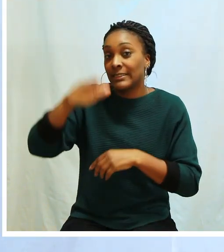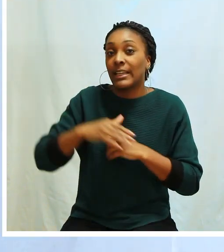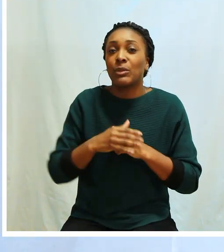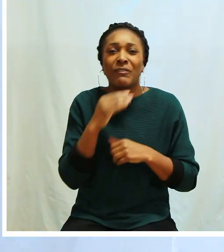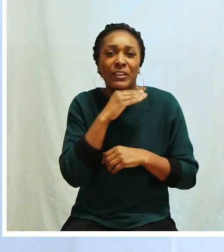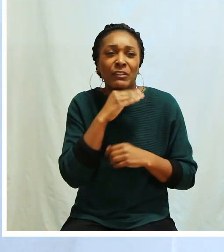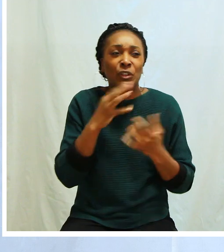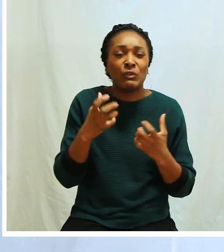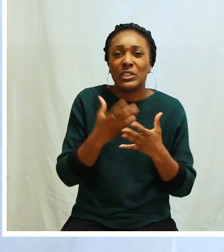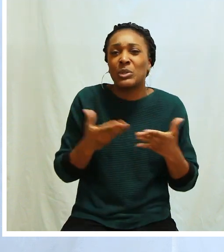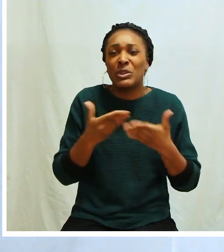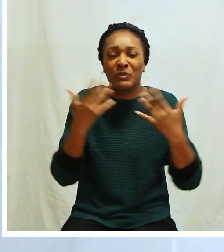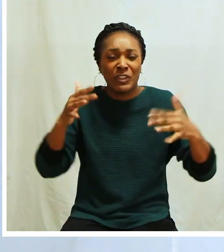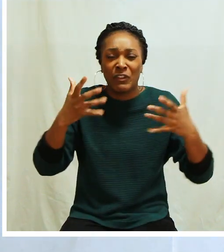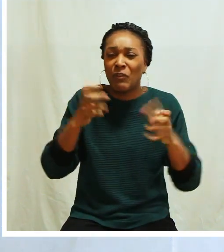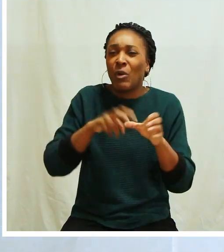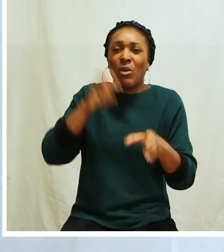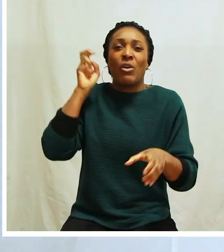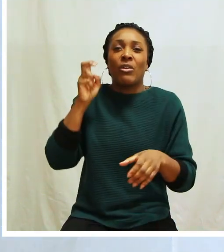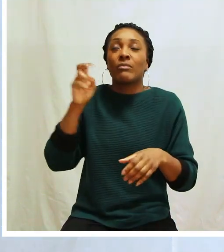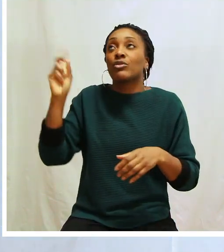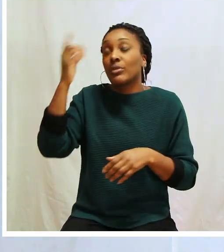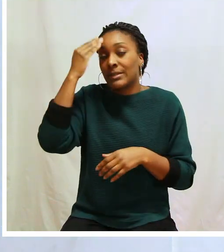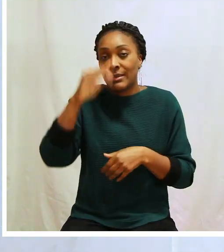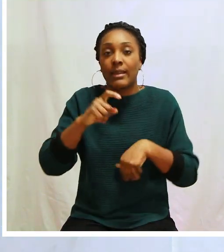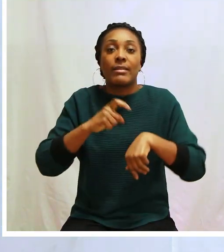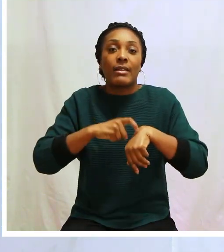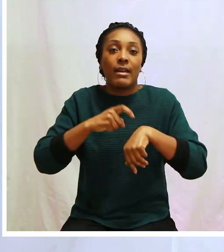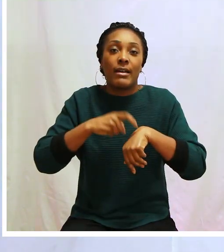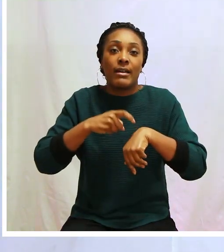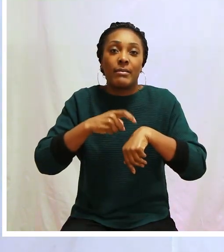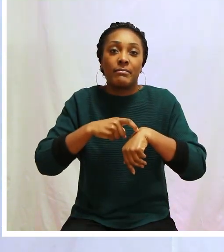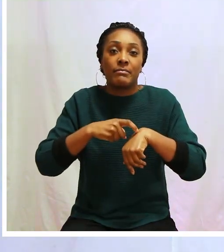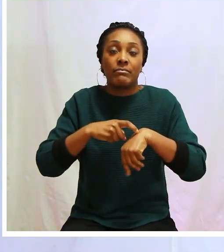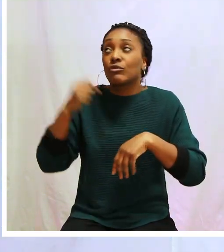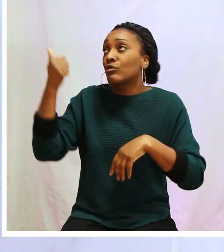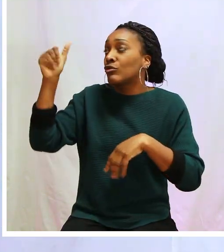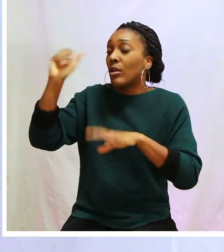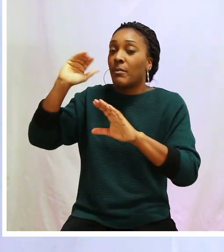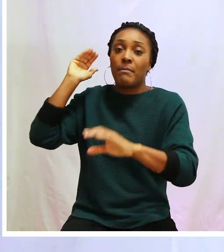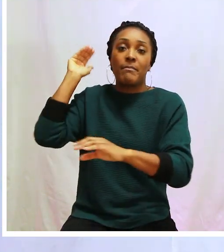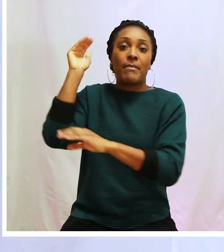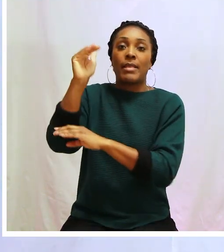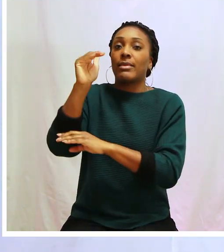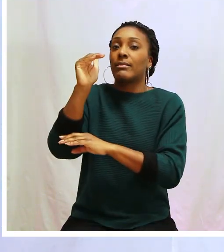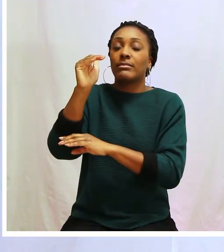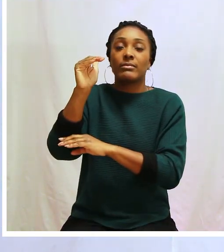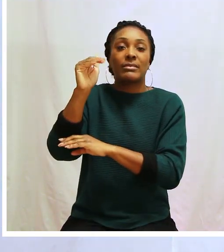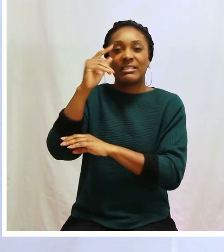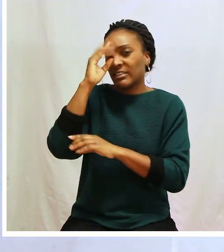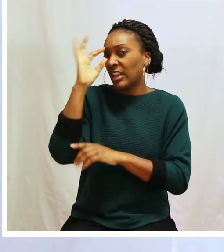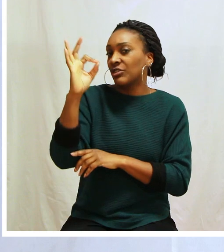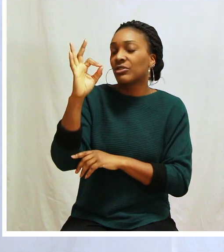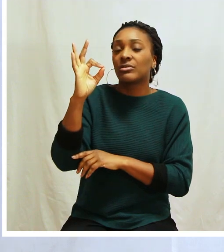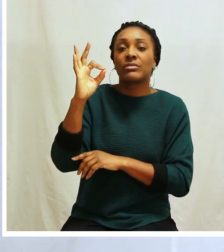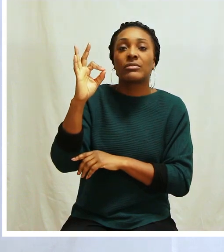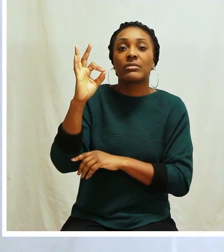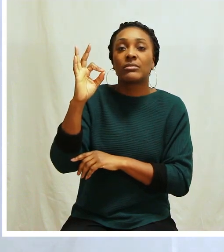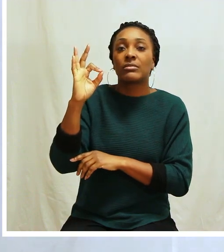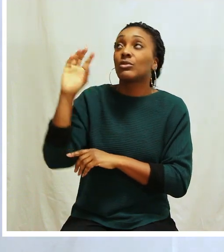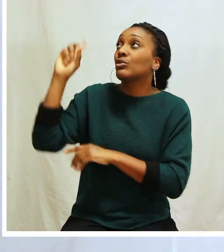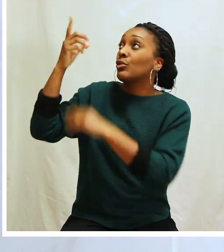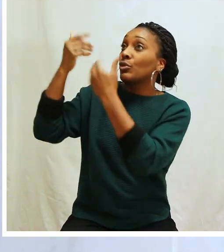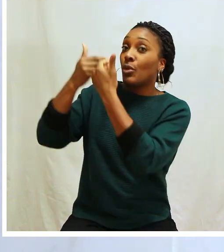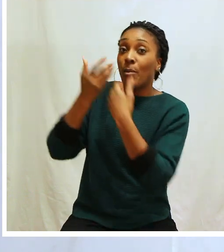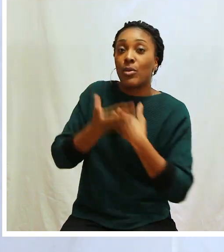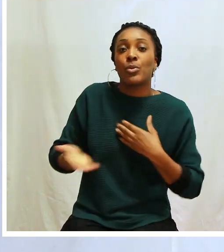dure. Nous, on n'a pas toutes les données, Dieu les a. Il est le seul maître et sage de toutes choses. Tout ce que Dieu nous demande dans ce temps-là, c'est